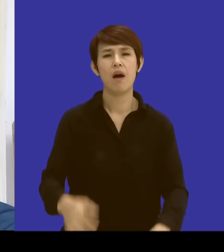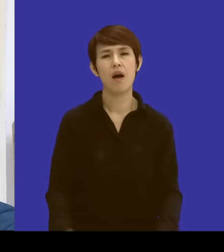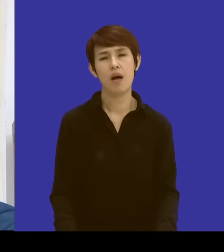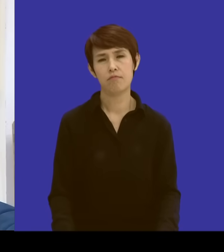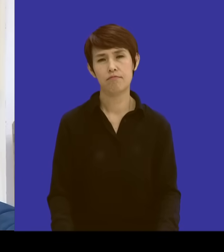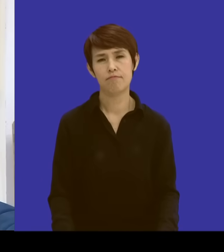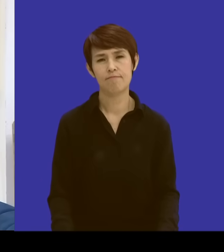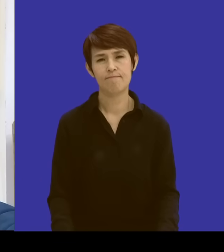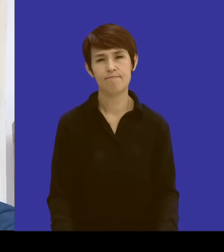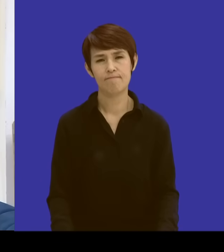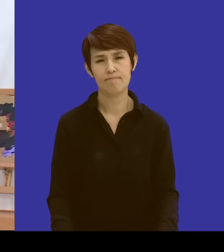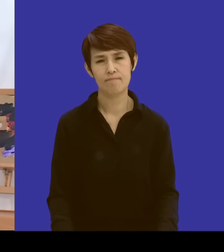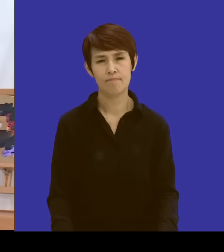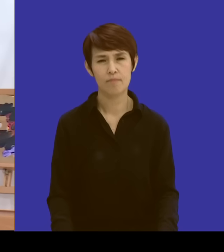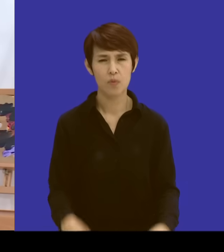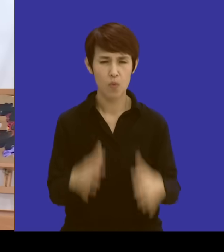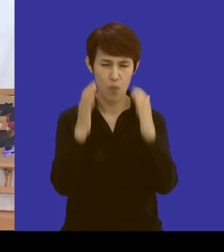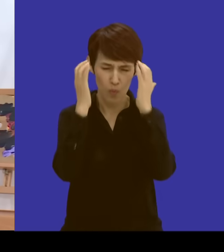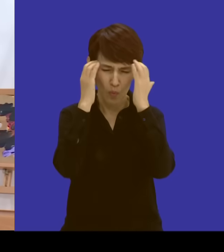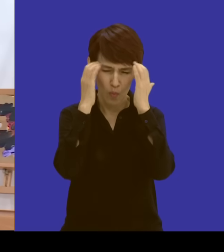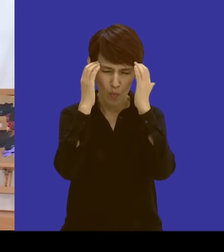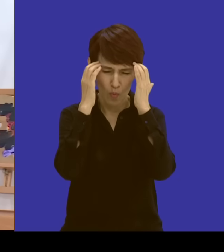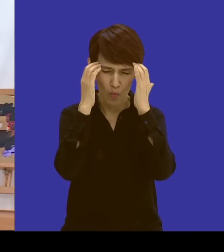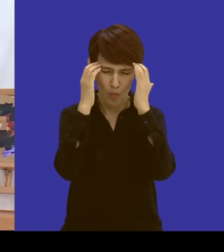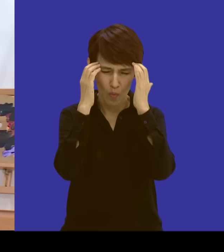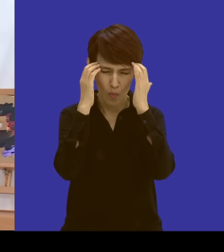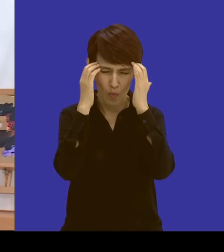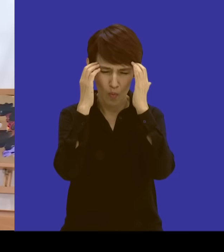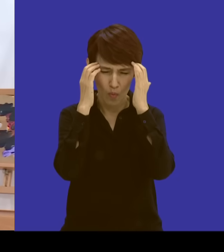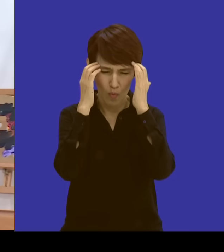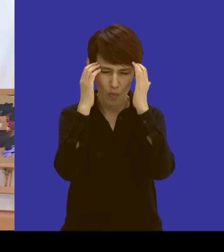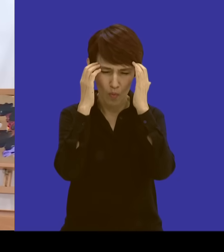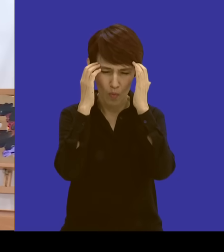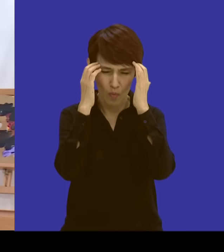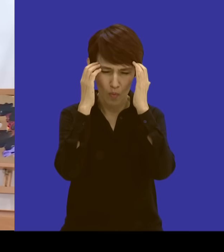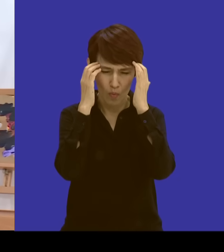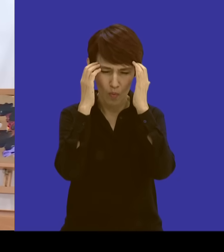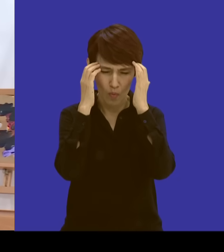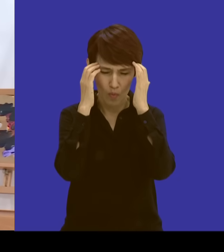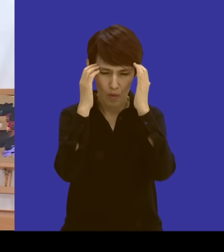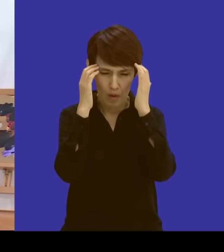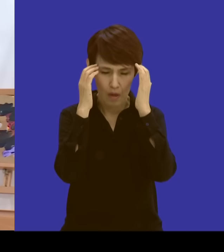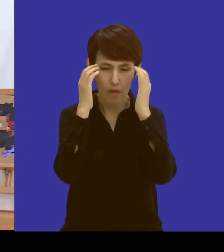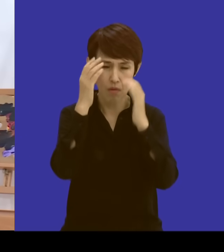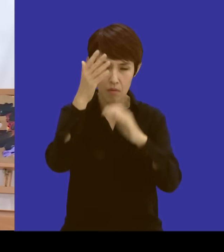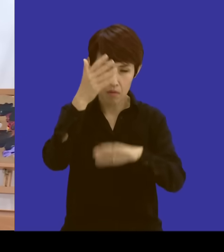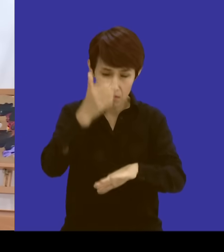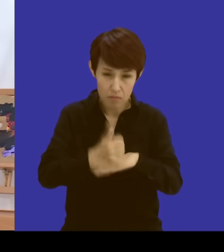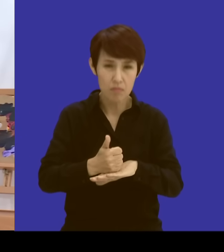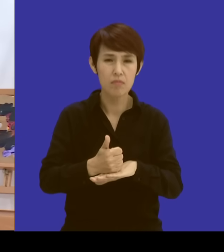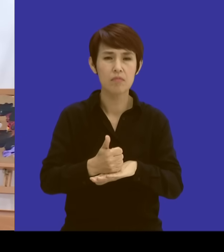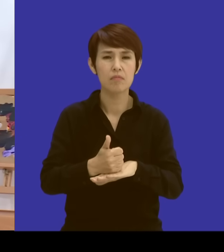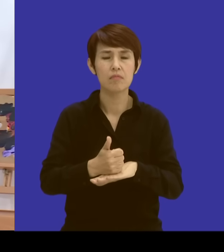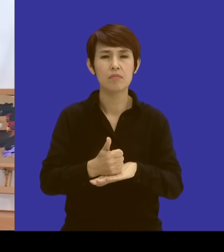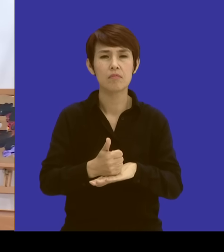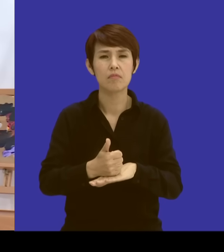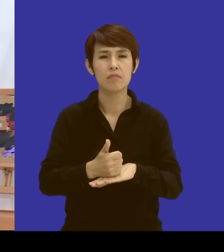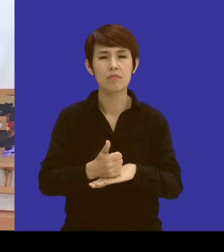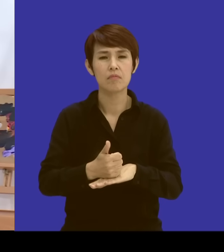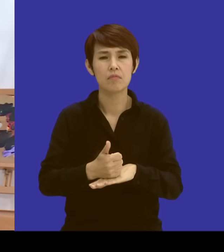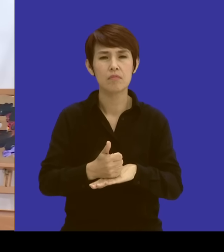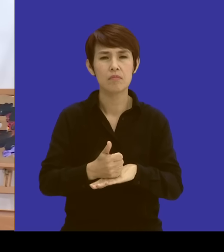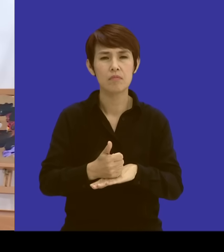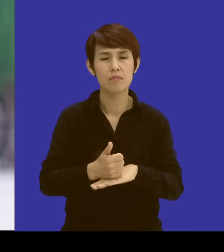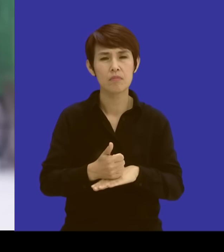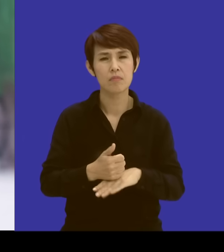우리 현재의 고통이라는 게 언젠가 충분히 느껴야 될 고통이 느껴지지 않고 우리 몸의 어딘가에 얼어붙어서 현재